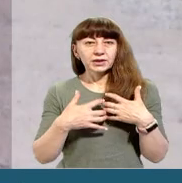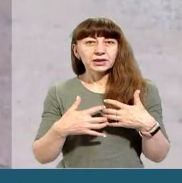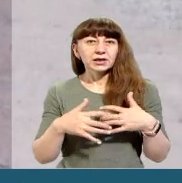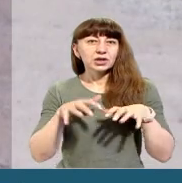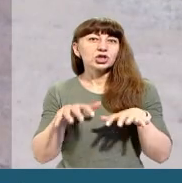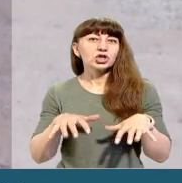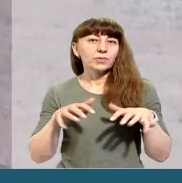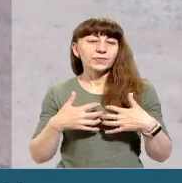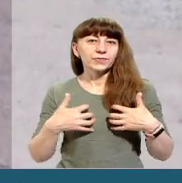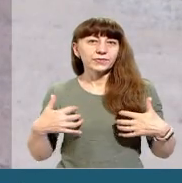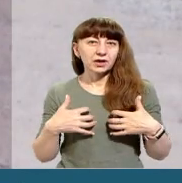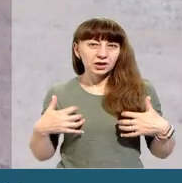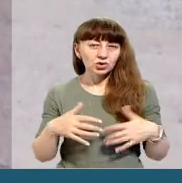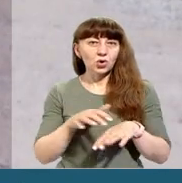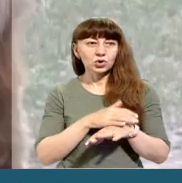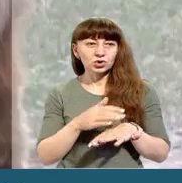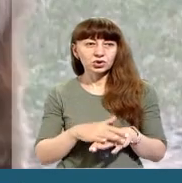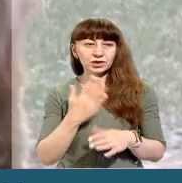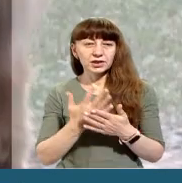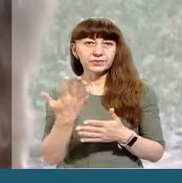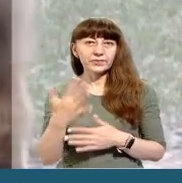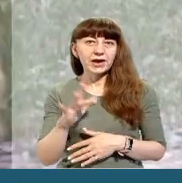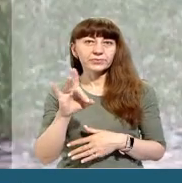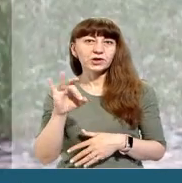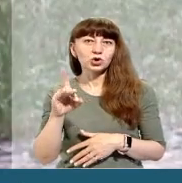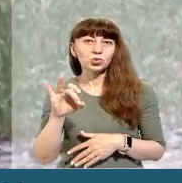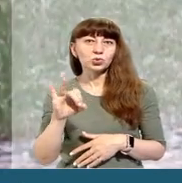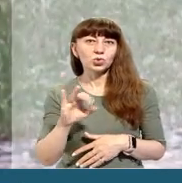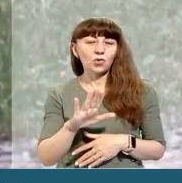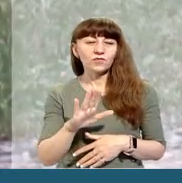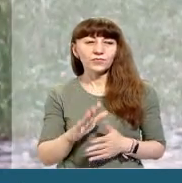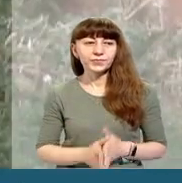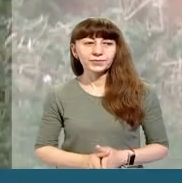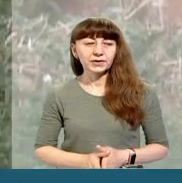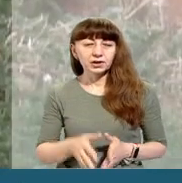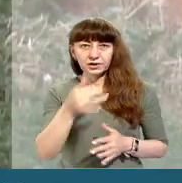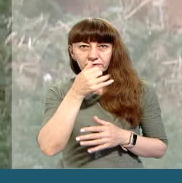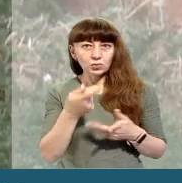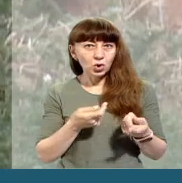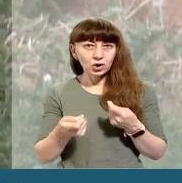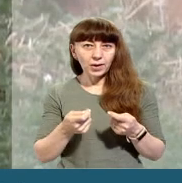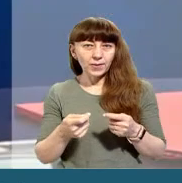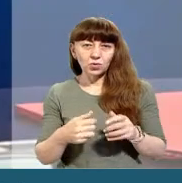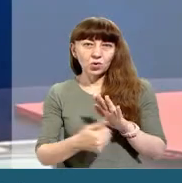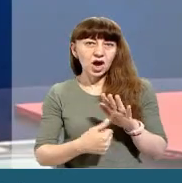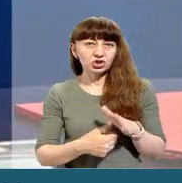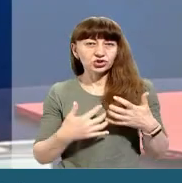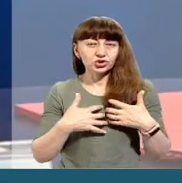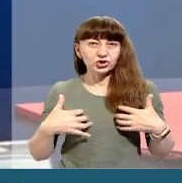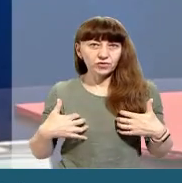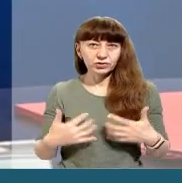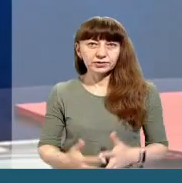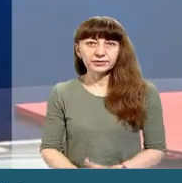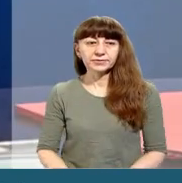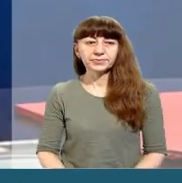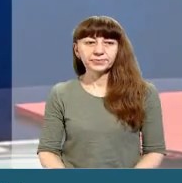қараусыз иттер мен мысықтардың санын реттеу мүмкін емес, дейді Төлеген Қасымханұлы. Сол себепті тиісті шаралар қолға алыну керек.